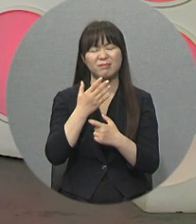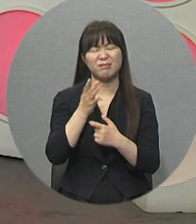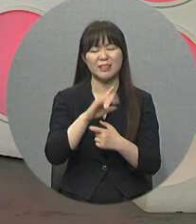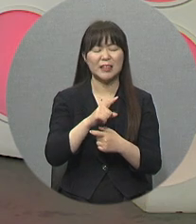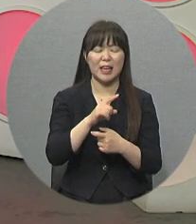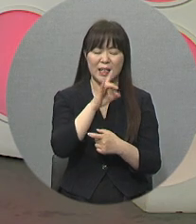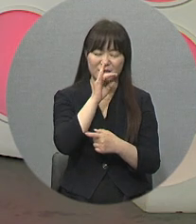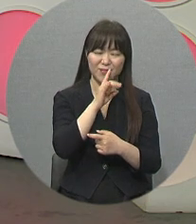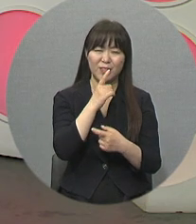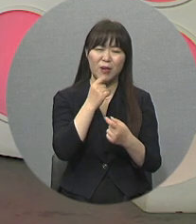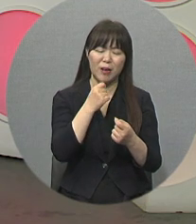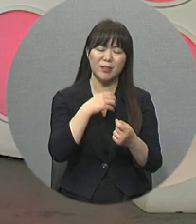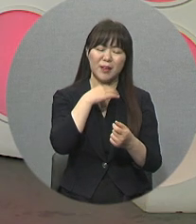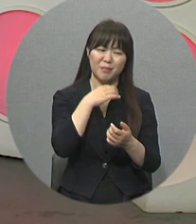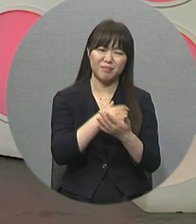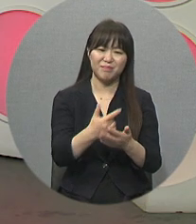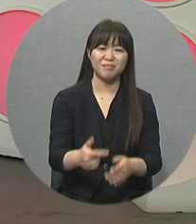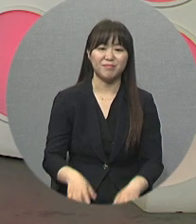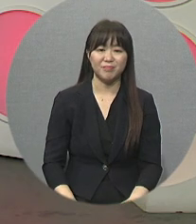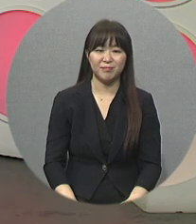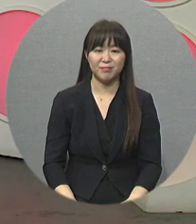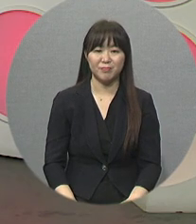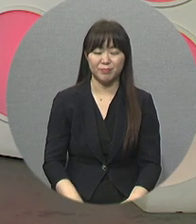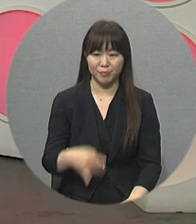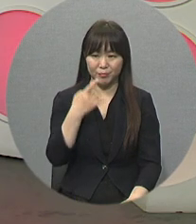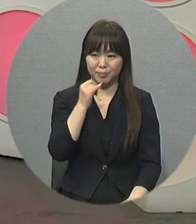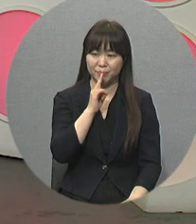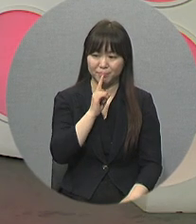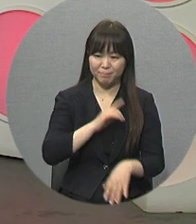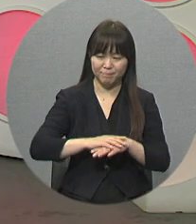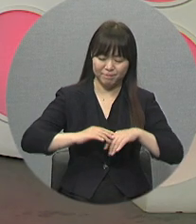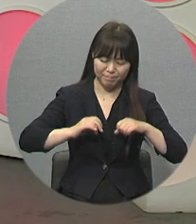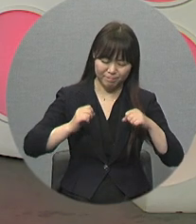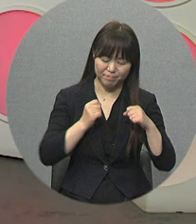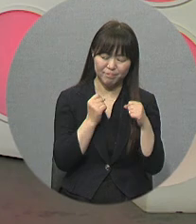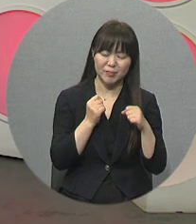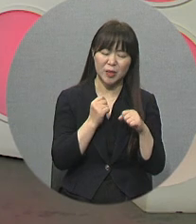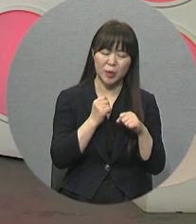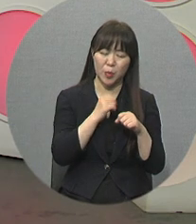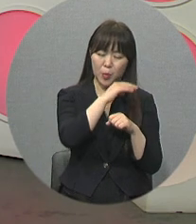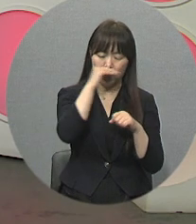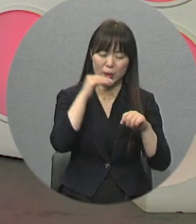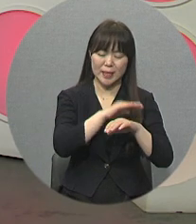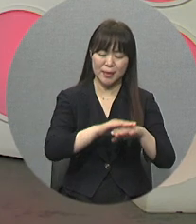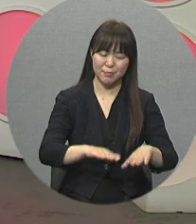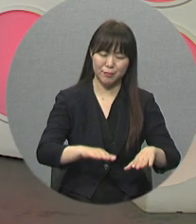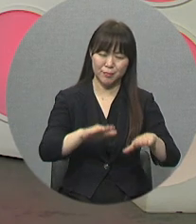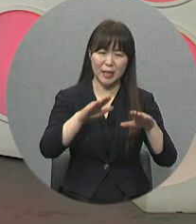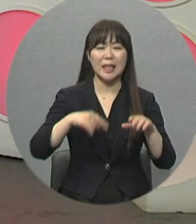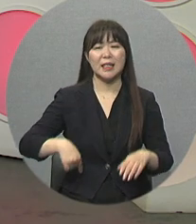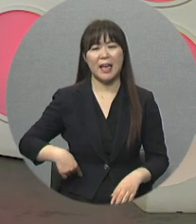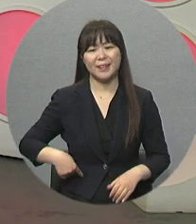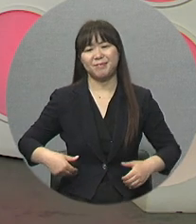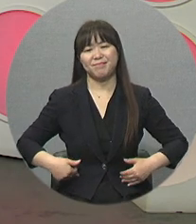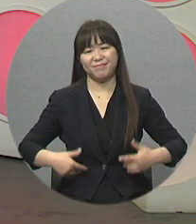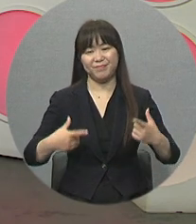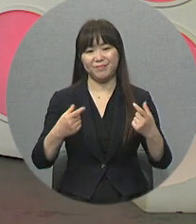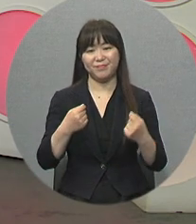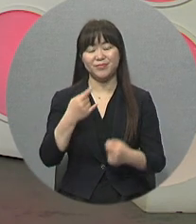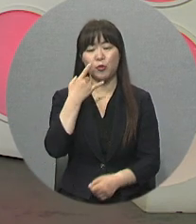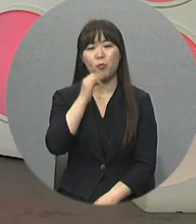어린 친구가 엄마를 보고 또 곧게 바르게 잘 자랐을 것 같아요. 그래요. 양심. 네. 그렇죠? 어머니